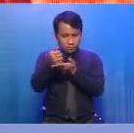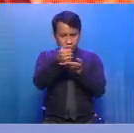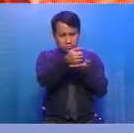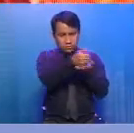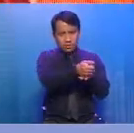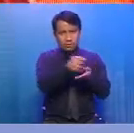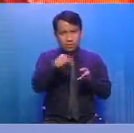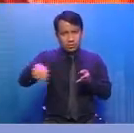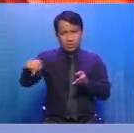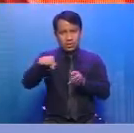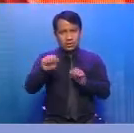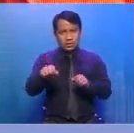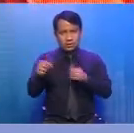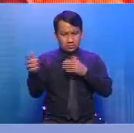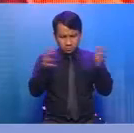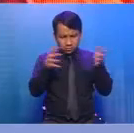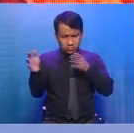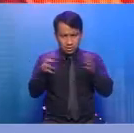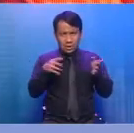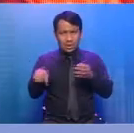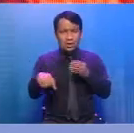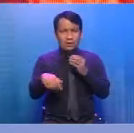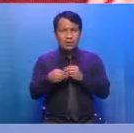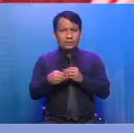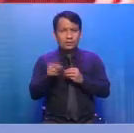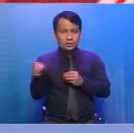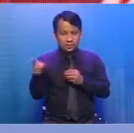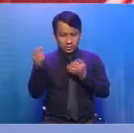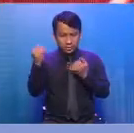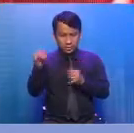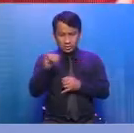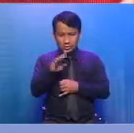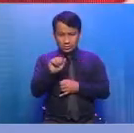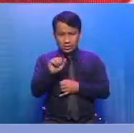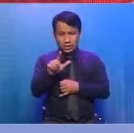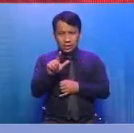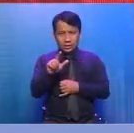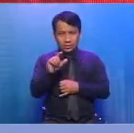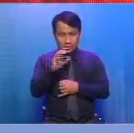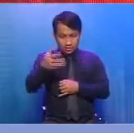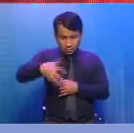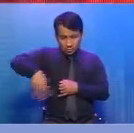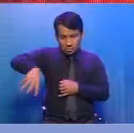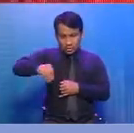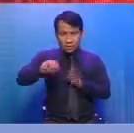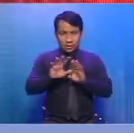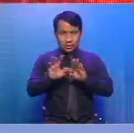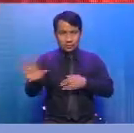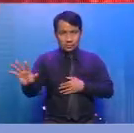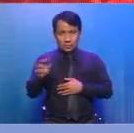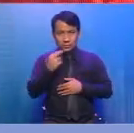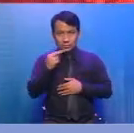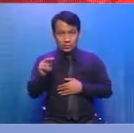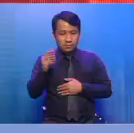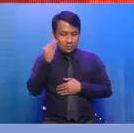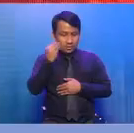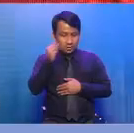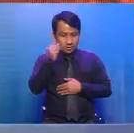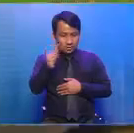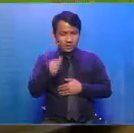sa mga kapatid nating sinalanta ng bagyo sa Isabela at Cagayan. Nasa frontline ng balitang yan, si Marlene